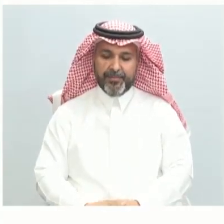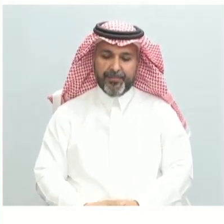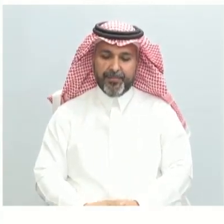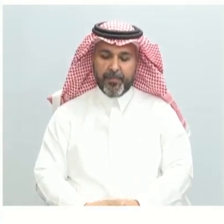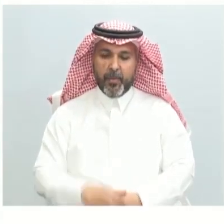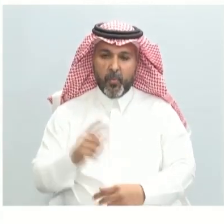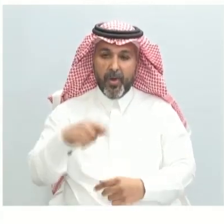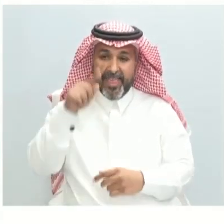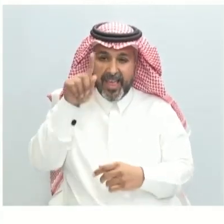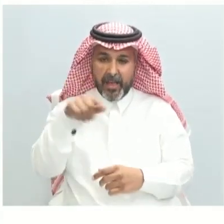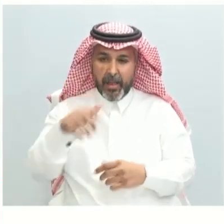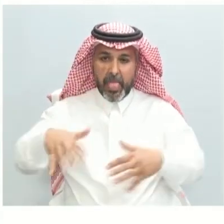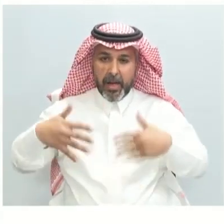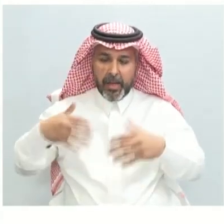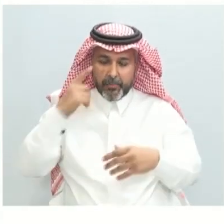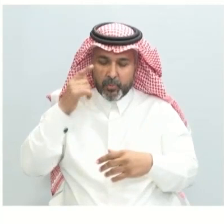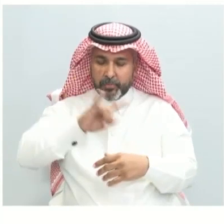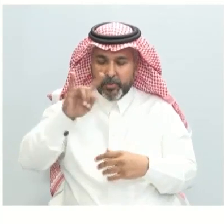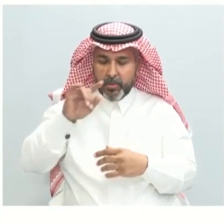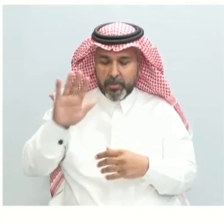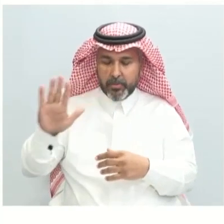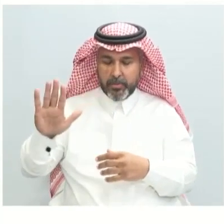يضر بهذه المنجزات